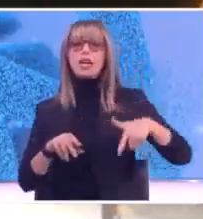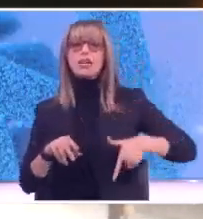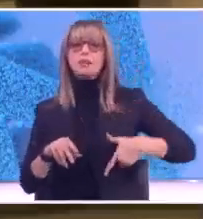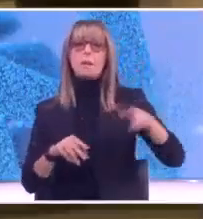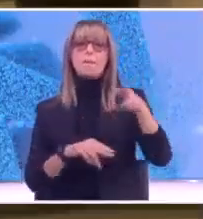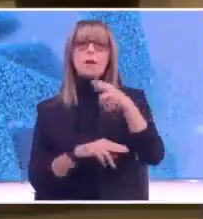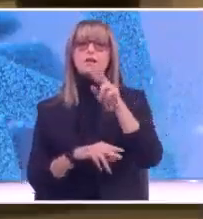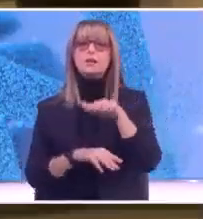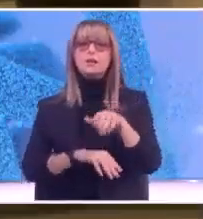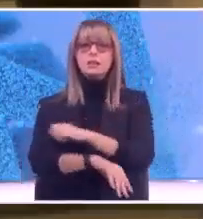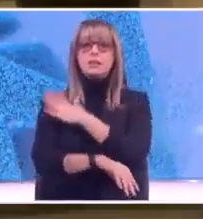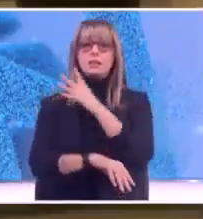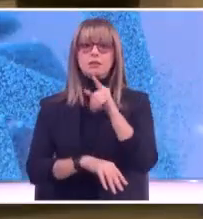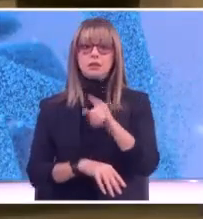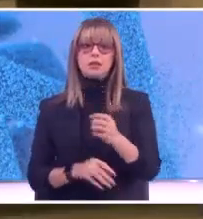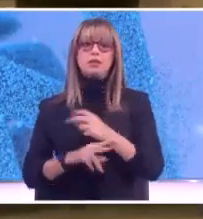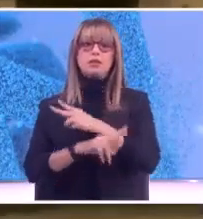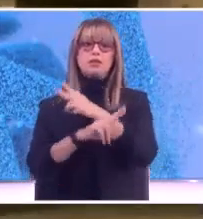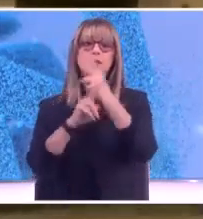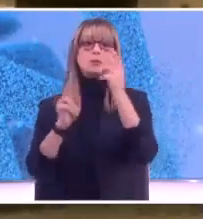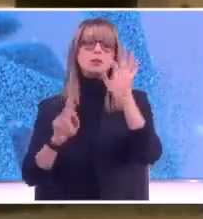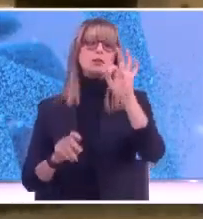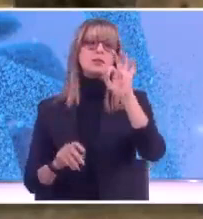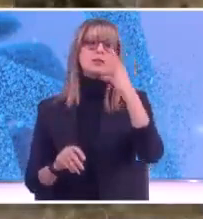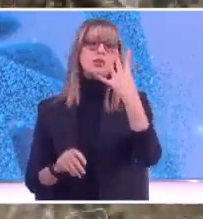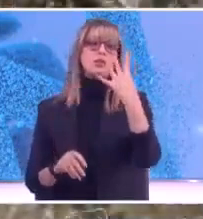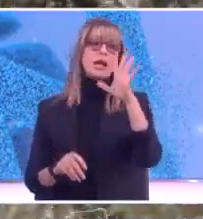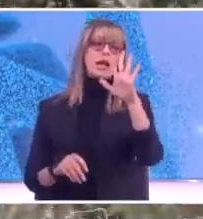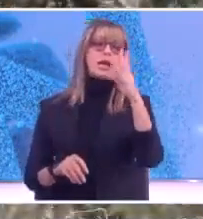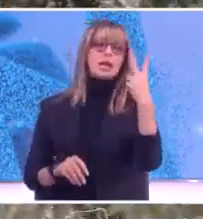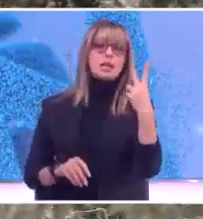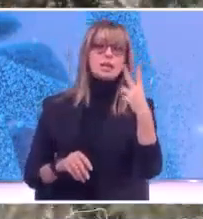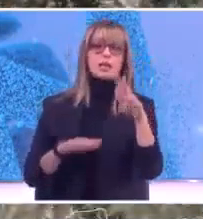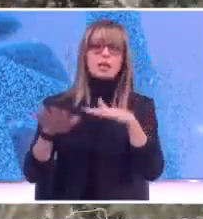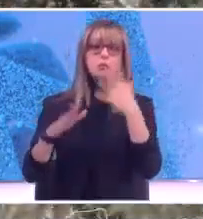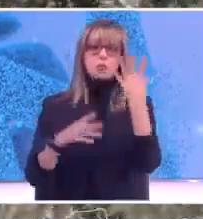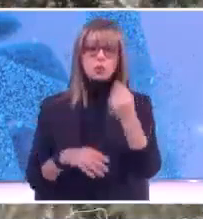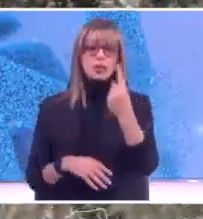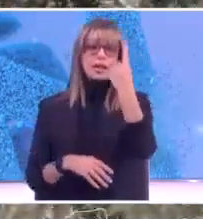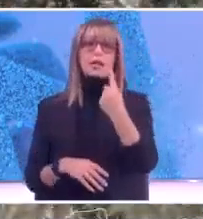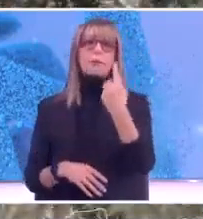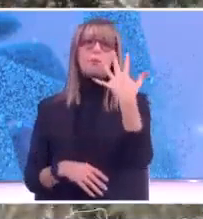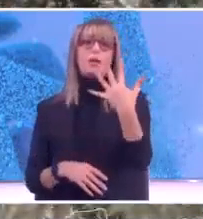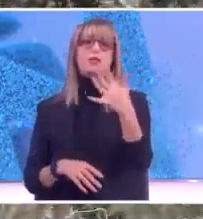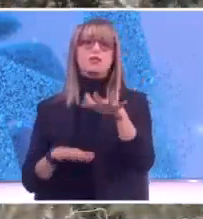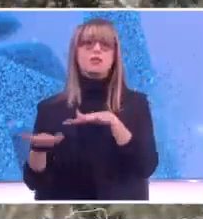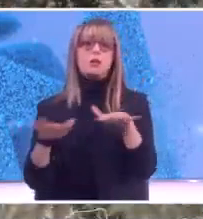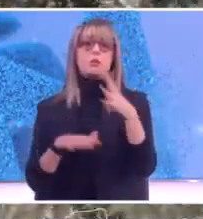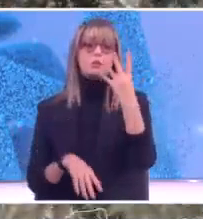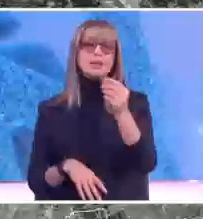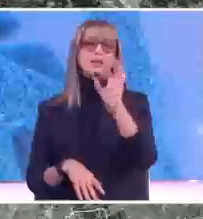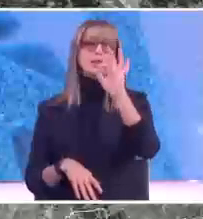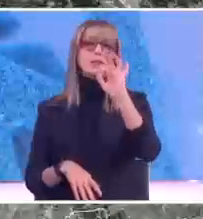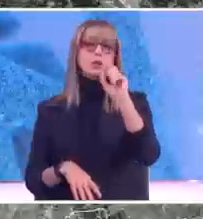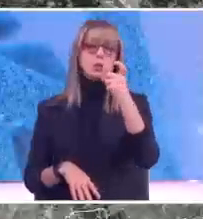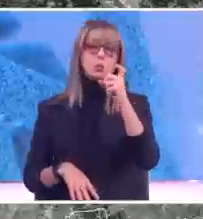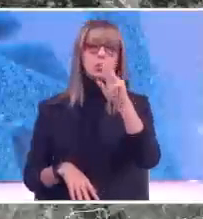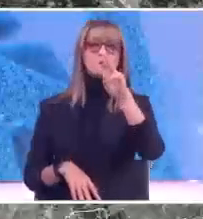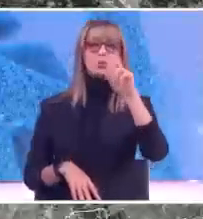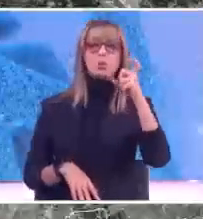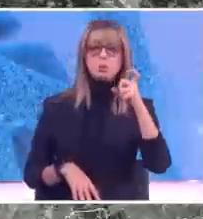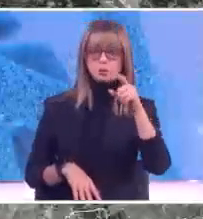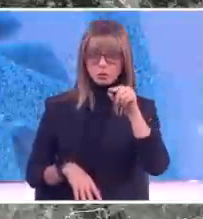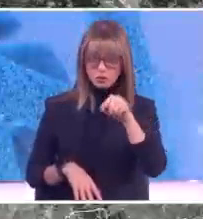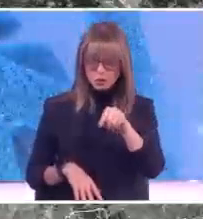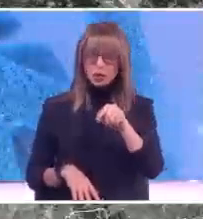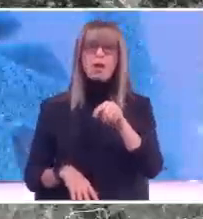hissedildi. Sabaha karşı 04.52'de meydana gelen ilk depremin büyüklüğü 5 olarak ölçüldü. 09.39'da ise